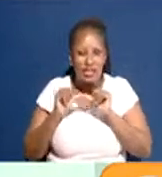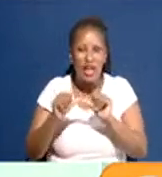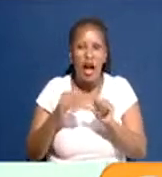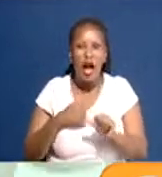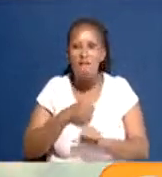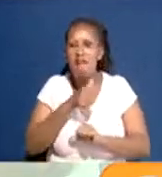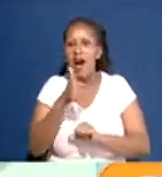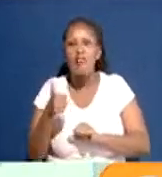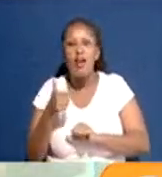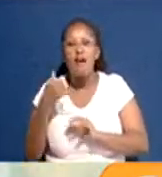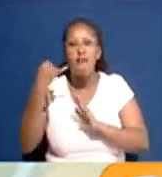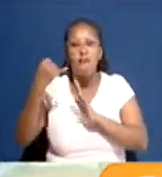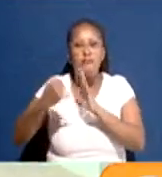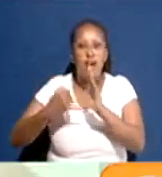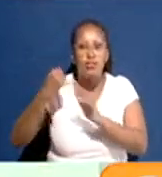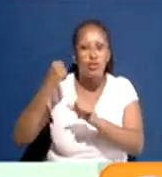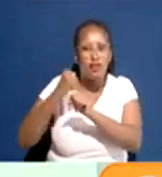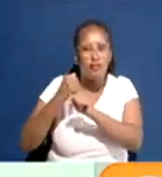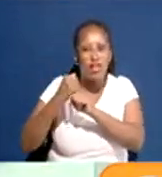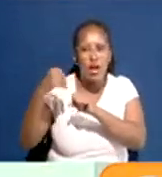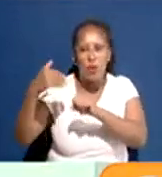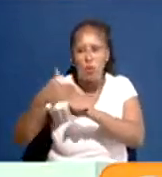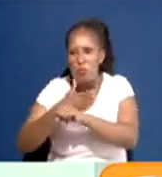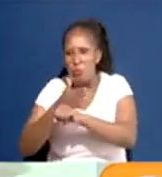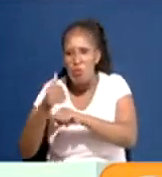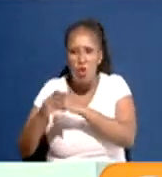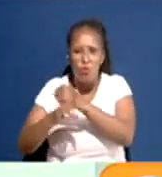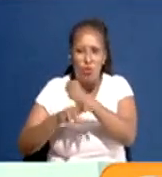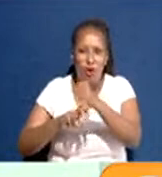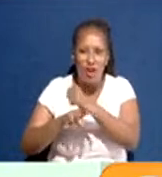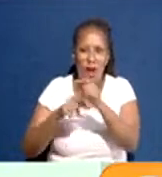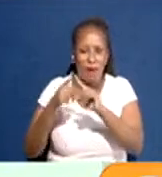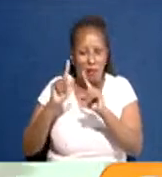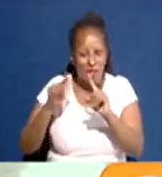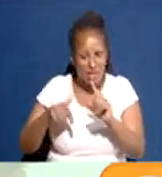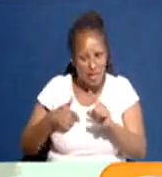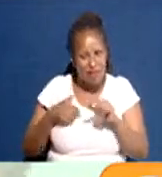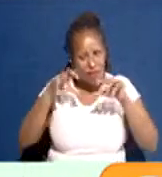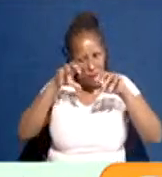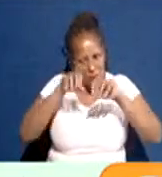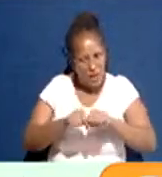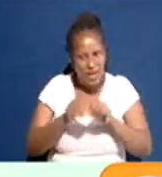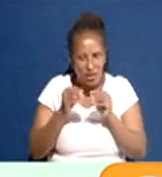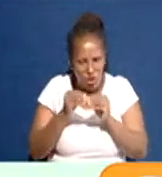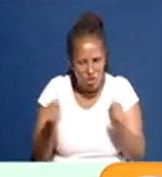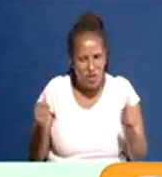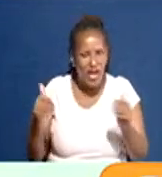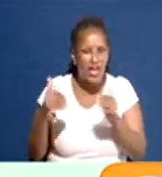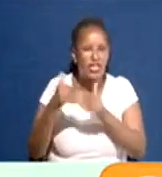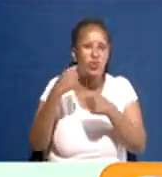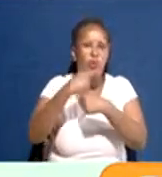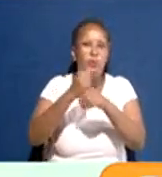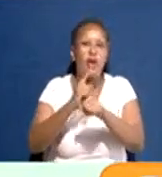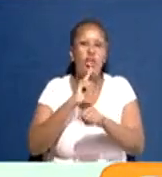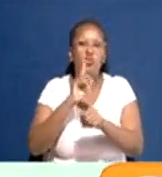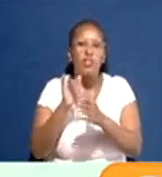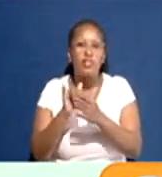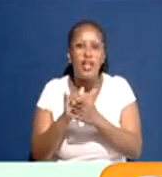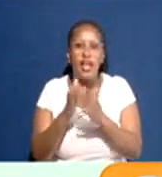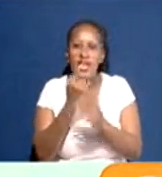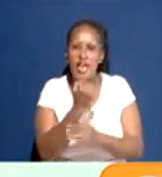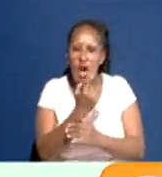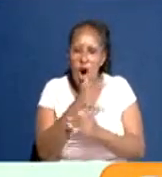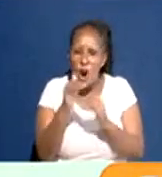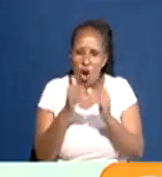millers wanatufanyia ukora, lakini mimi nitapambana na wao mpaka tuhakikishe ya kwamba